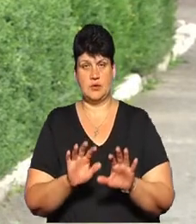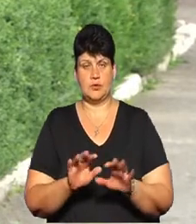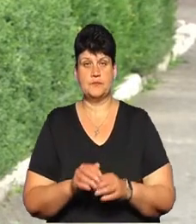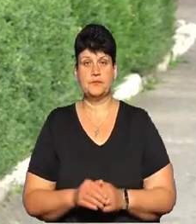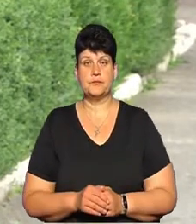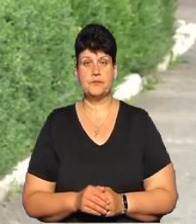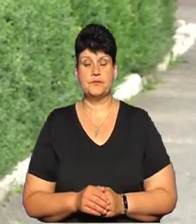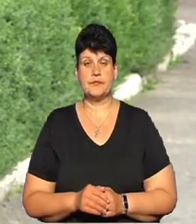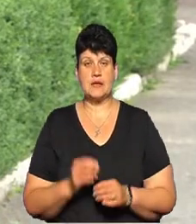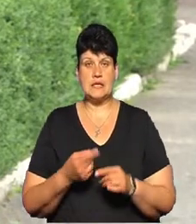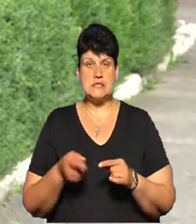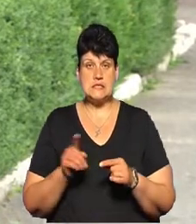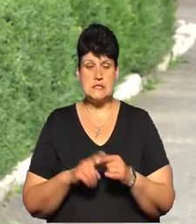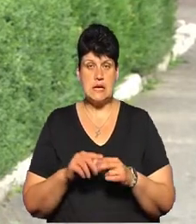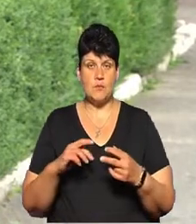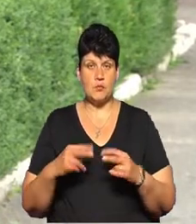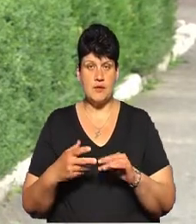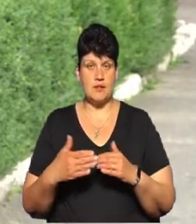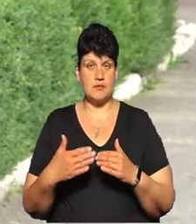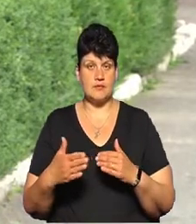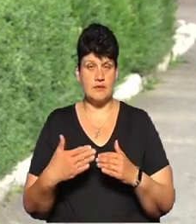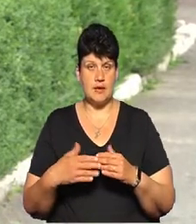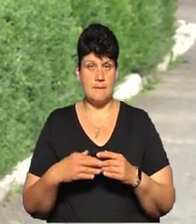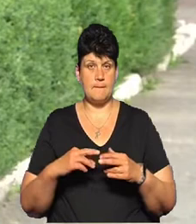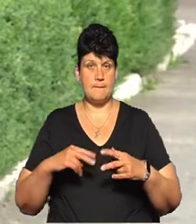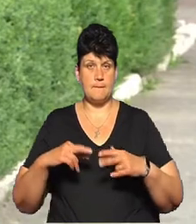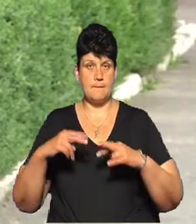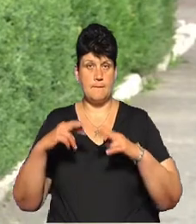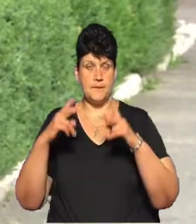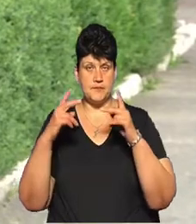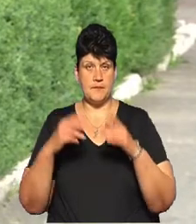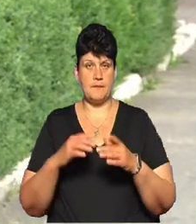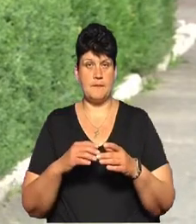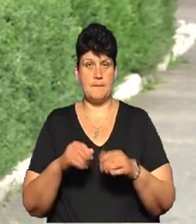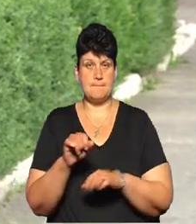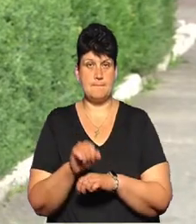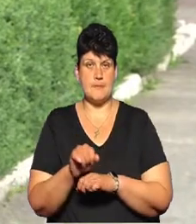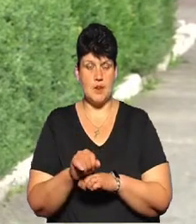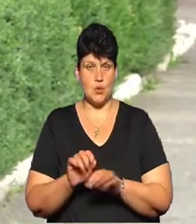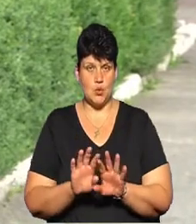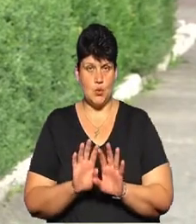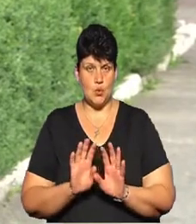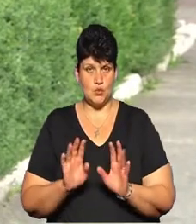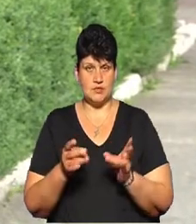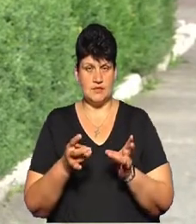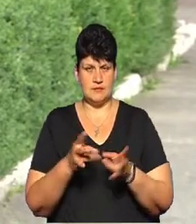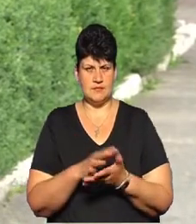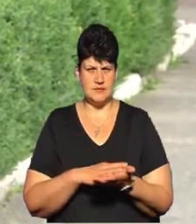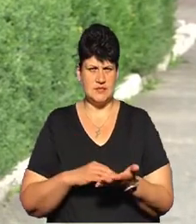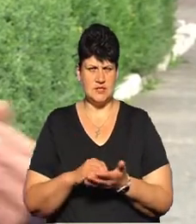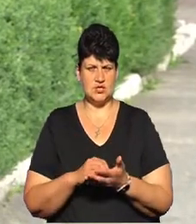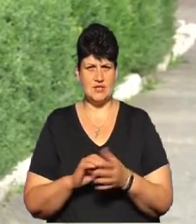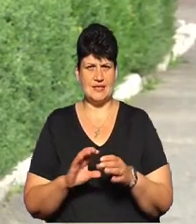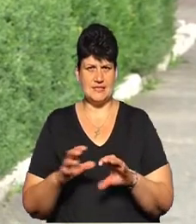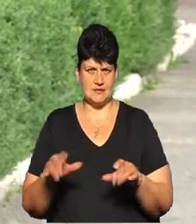Це поміняли вхідні двері, перемурували балконну огорожу, бо її треба було, там знищили цегла, її теж треба